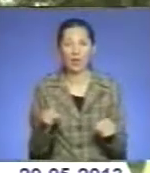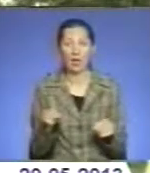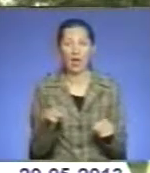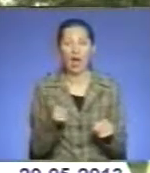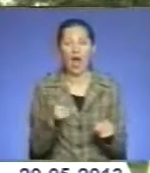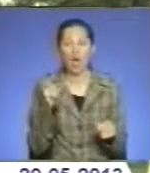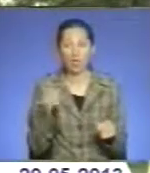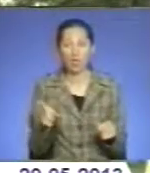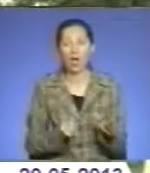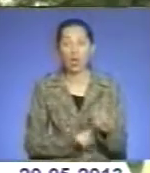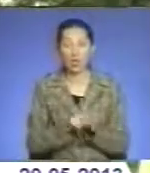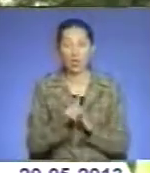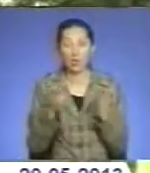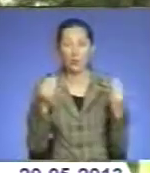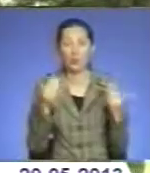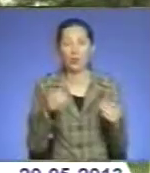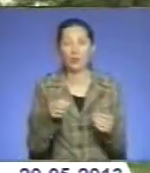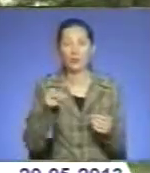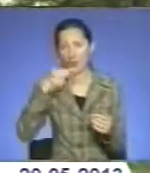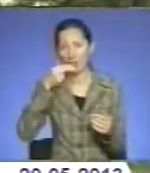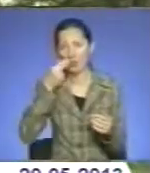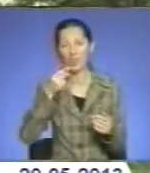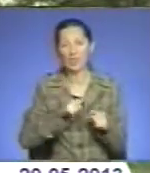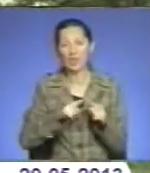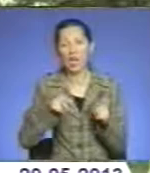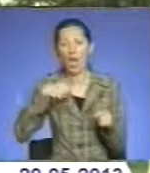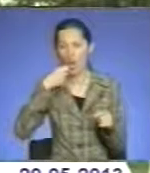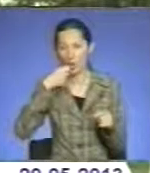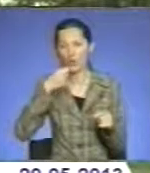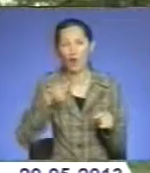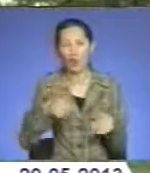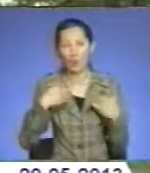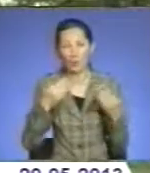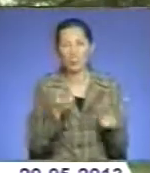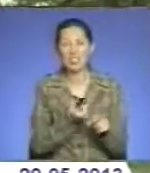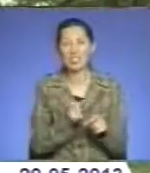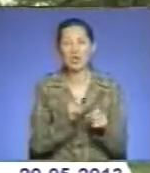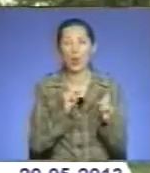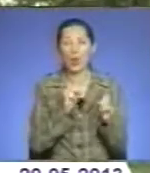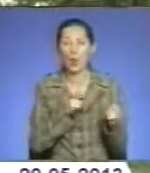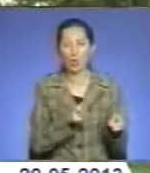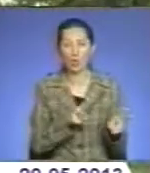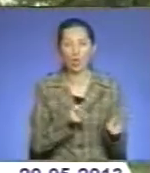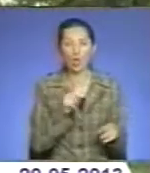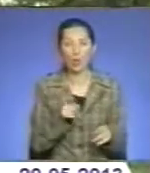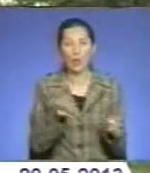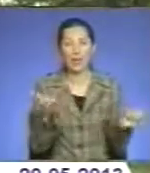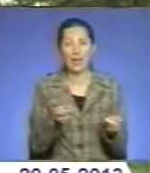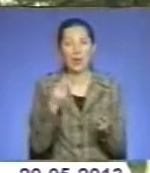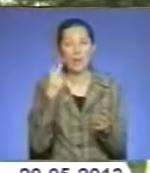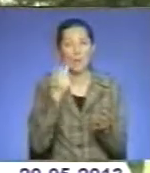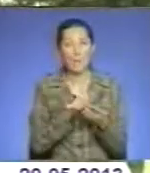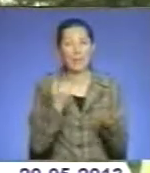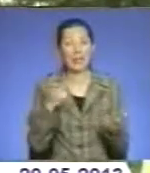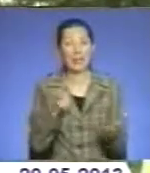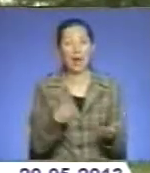починає споживати те, що їй швидке харчування пропонують, а це дуже небезпечно. Тому треба завжди перед тим, як